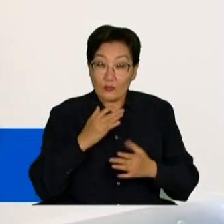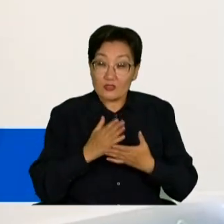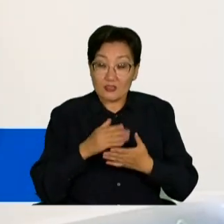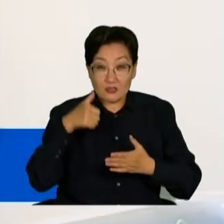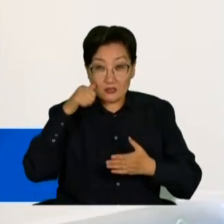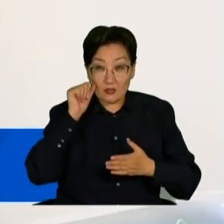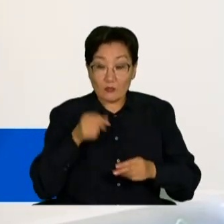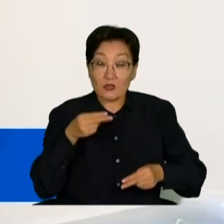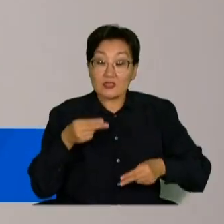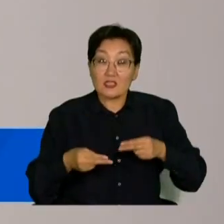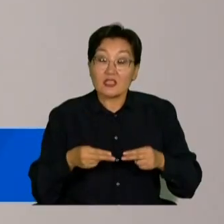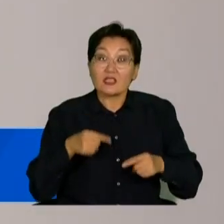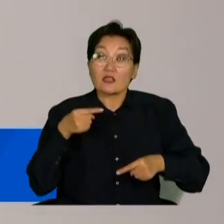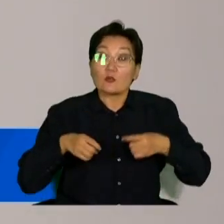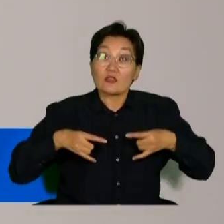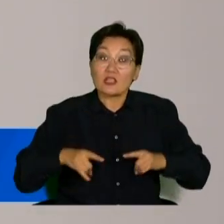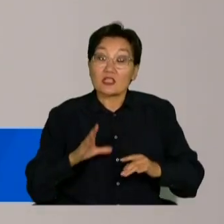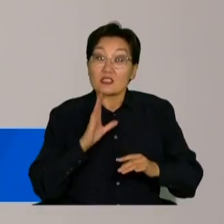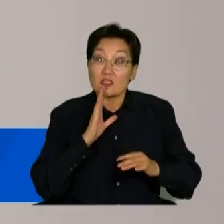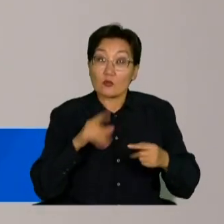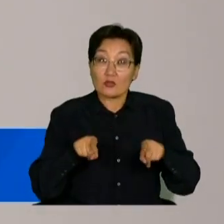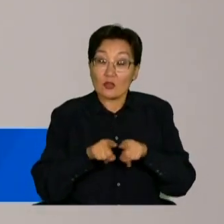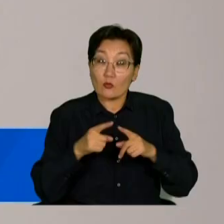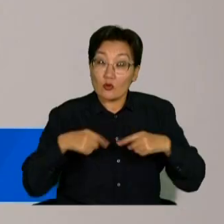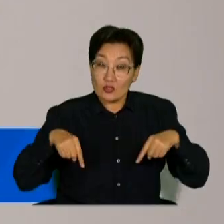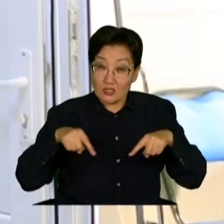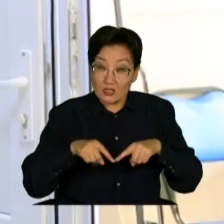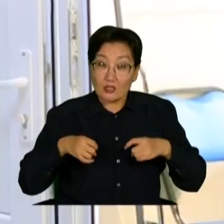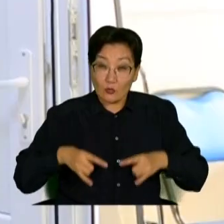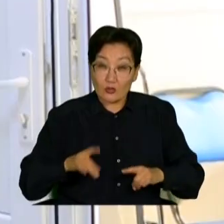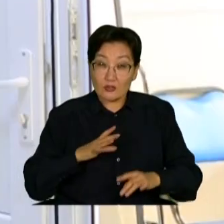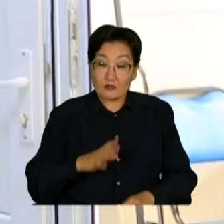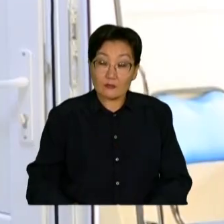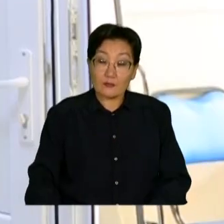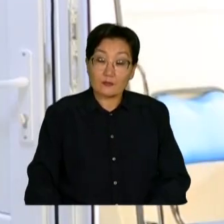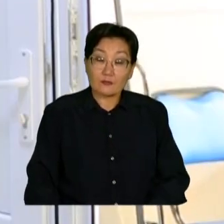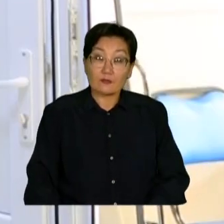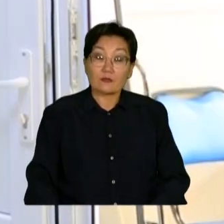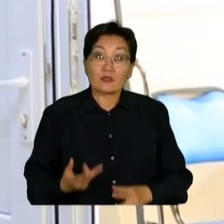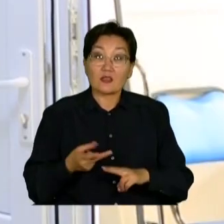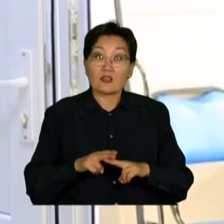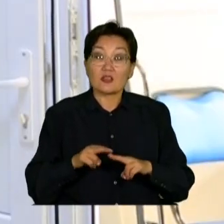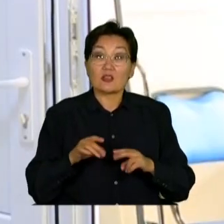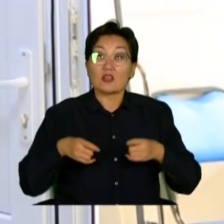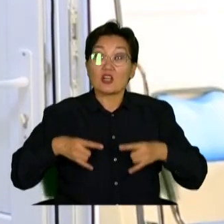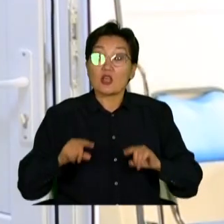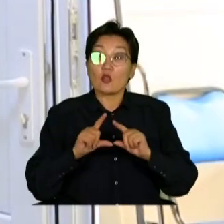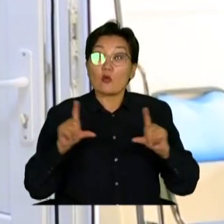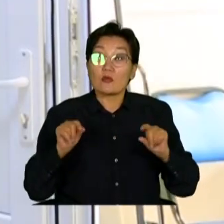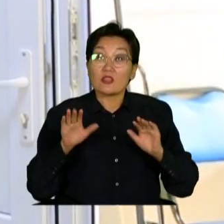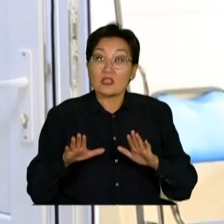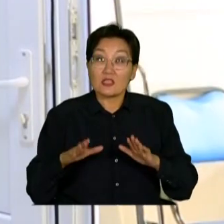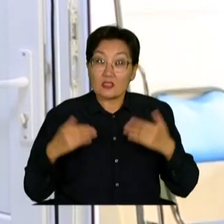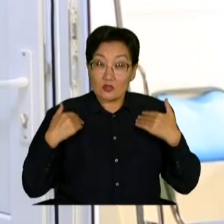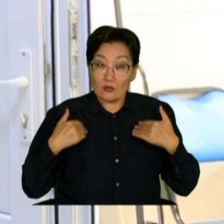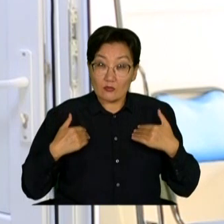кеше кесертілік арқылы дүниеге келген қыз бала да осы орталықта туылған. Жезқазған мекемесінде роддомында тек